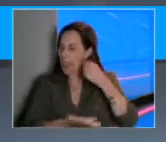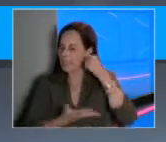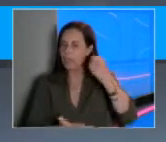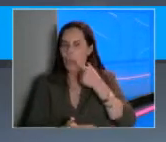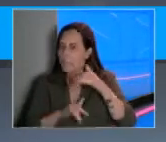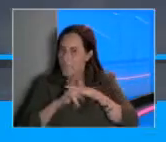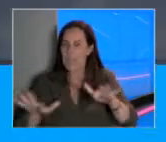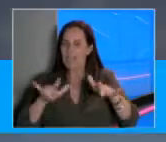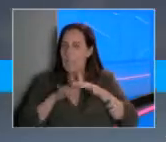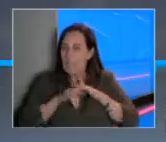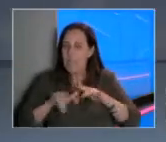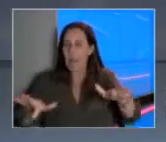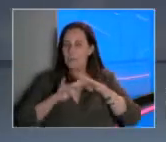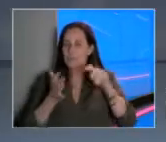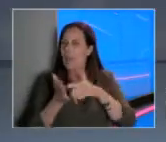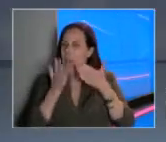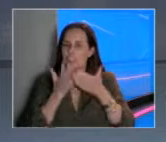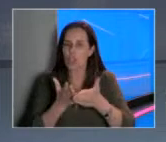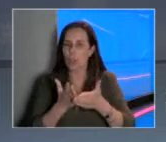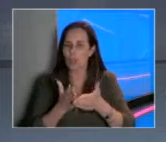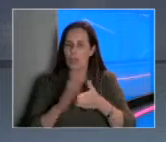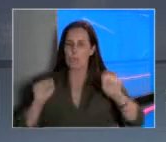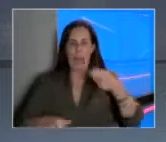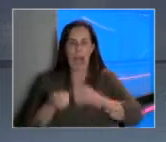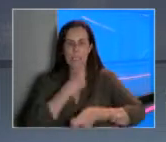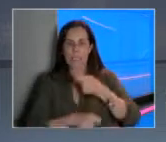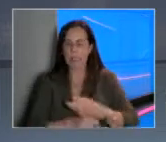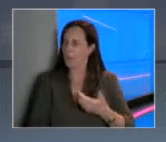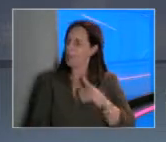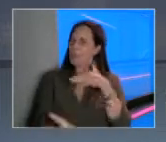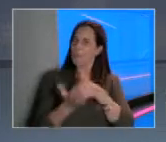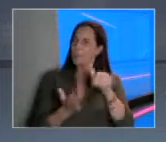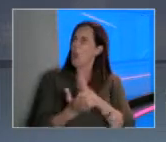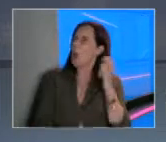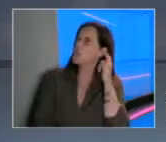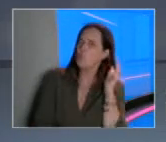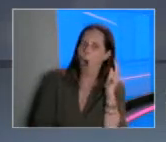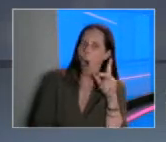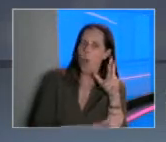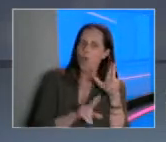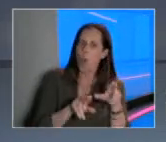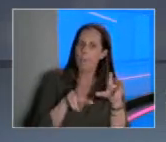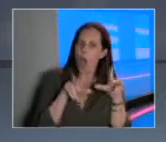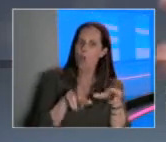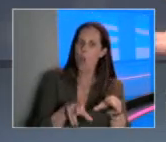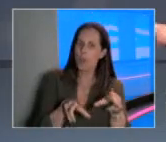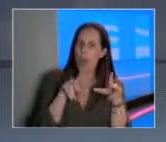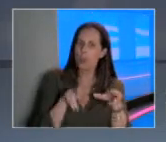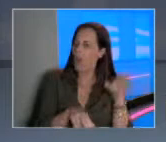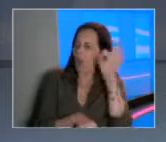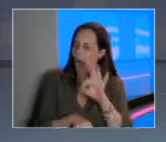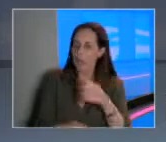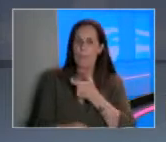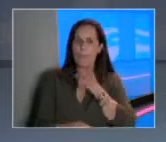מדברים על מיליארדים. מיליארדים כדי לעזור לבעלי עסקים. ואני ממשיכה לשמוע את אותו הדבר מבעלי עסקים, שהם